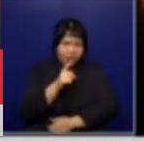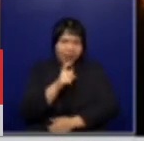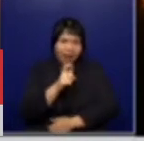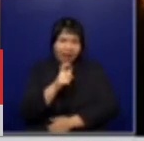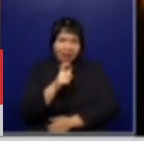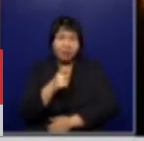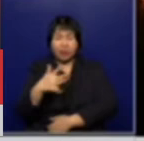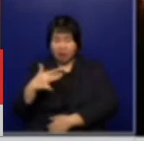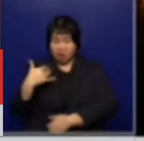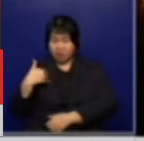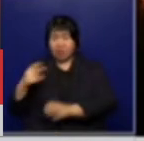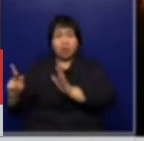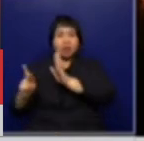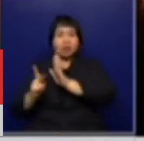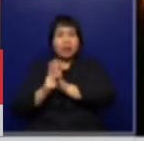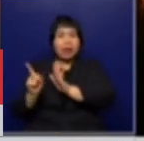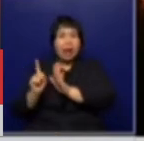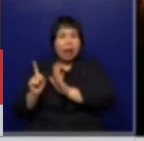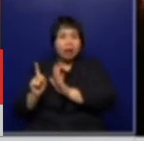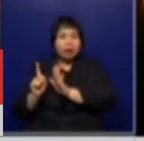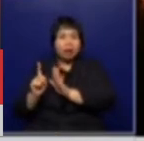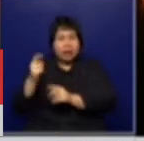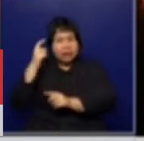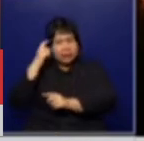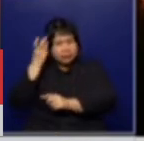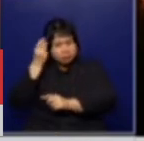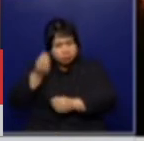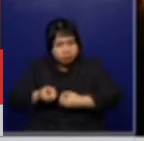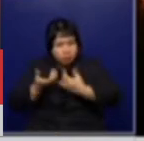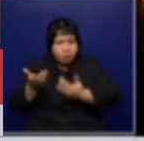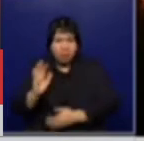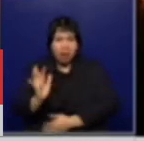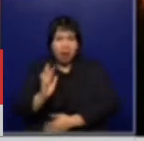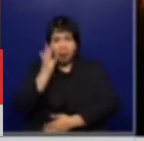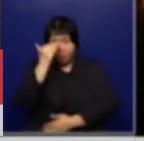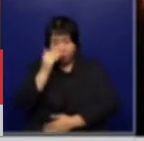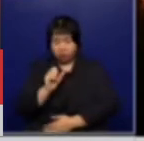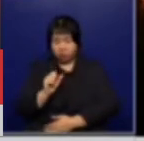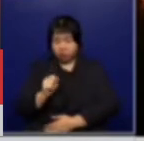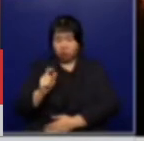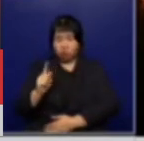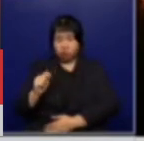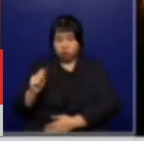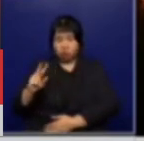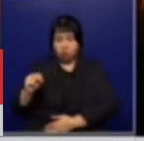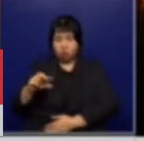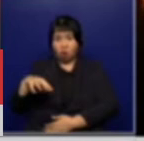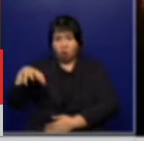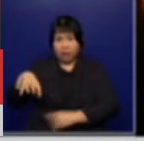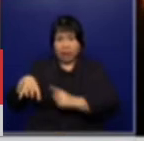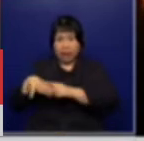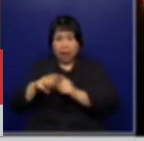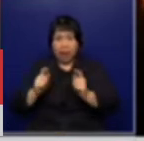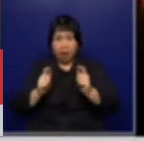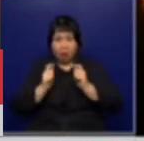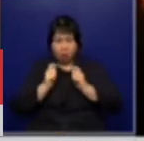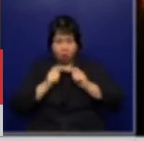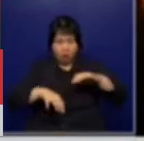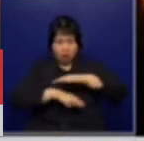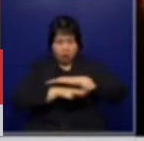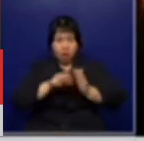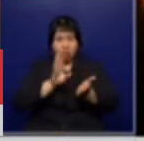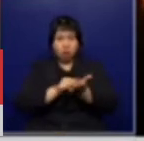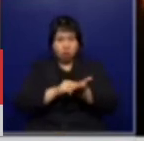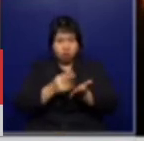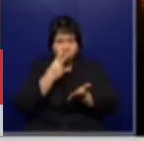ถึงเกณฑ์การไม่แสดงความเห็นอีกนะคะว่าเพราะว่าสตง.เองไม่ได้รับอนุญาตให้เข้าถึงฐานข้อมูลเกี่ยว